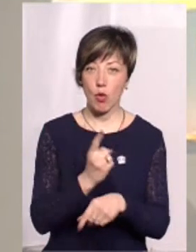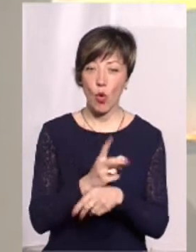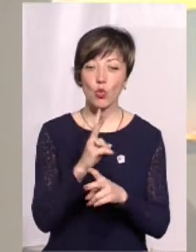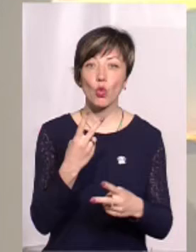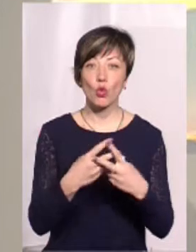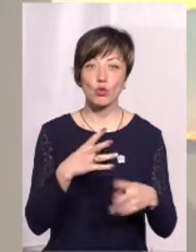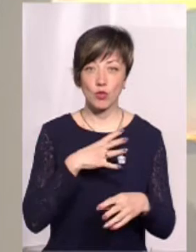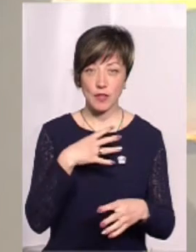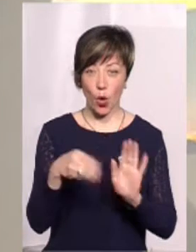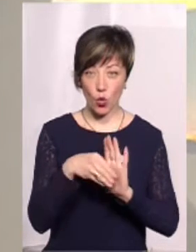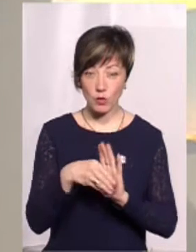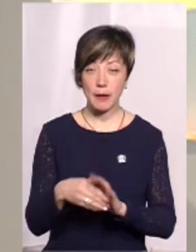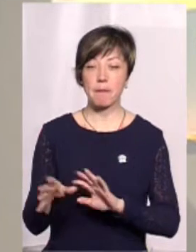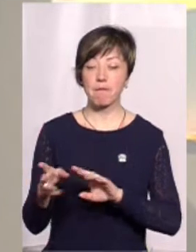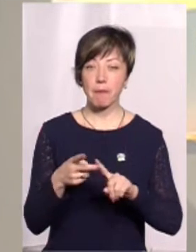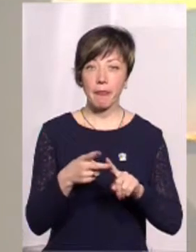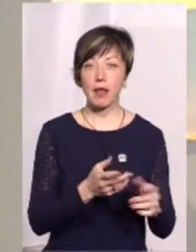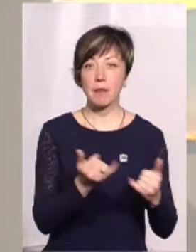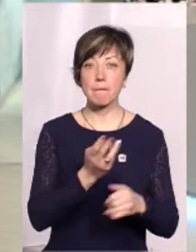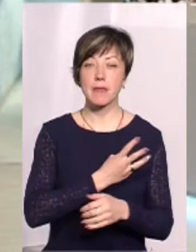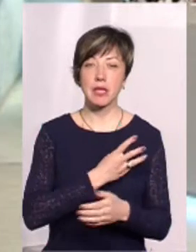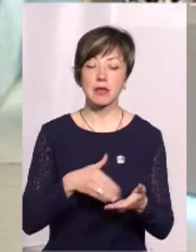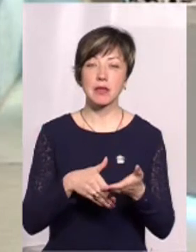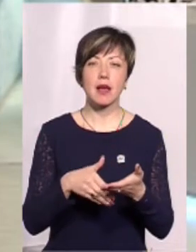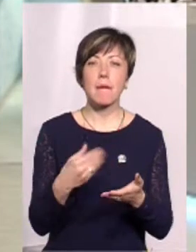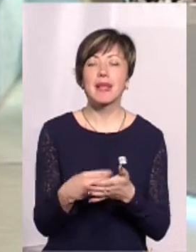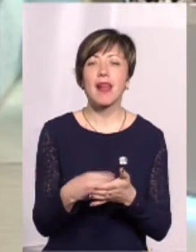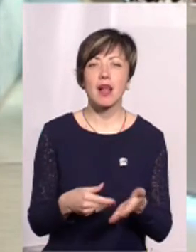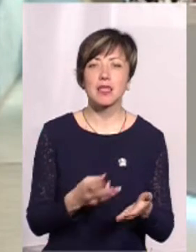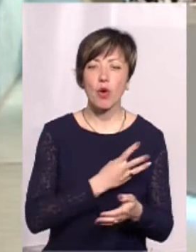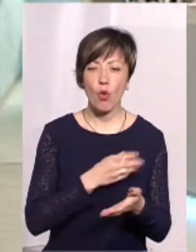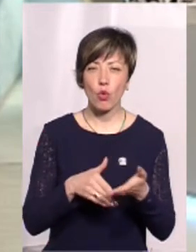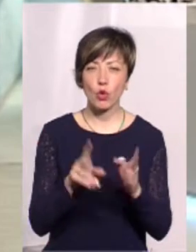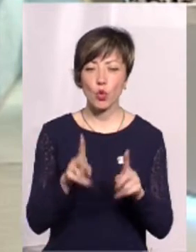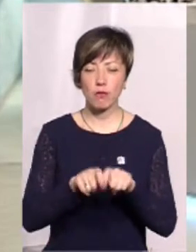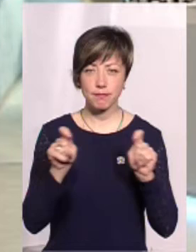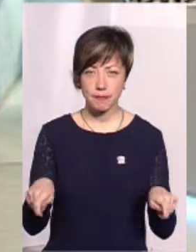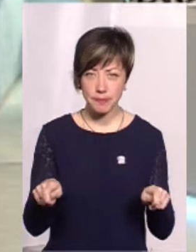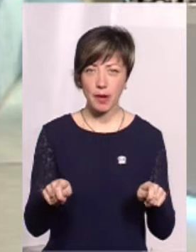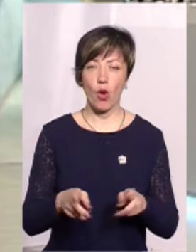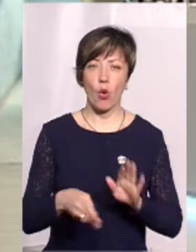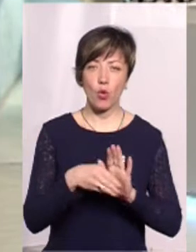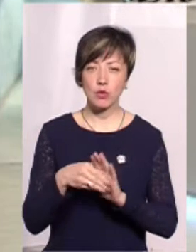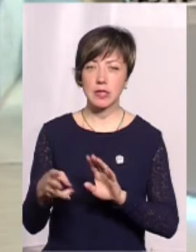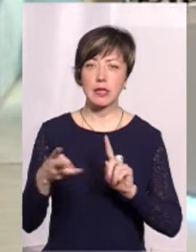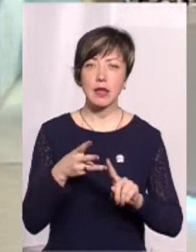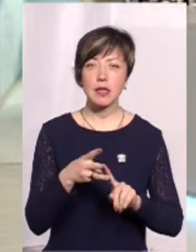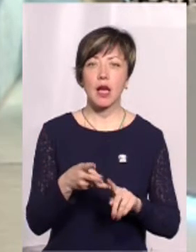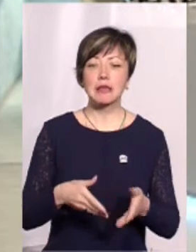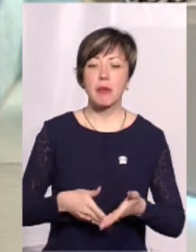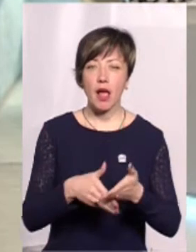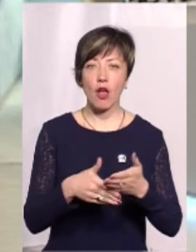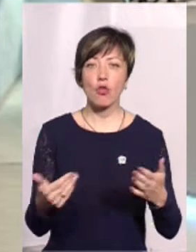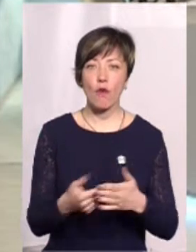за корупцію, забезпечити матеріальне заохочення та державний захист викривачам корупції, сприяти новоствореним